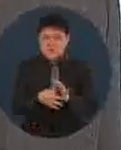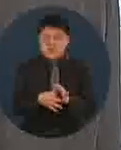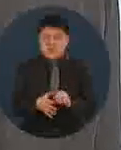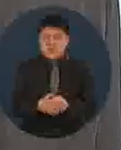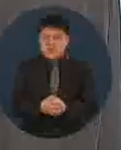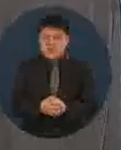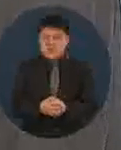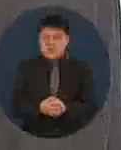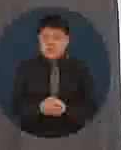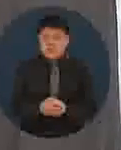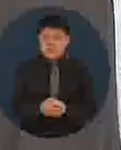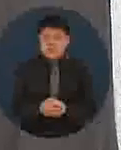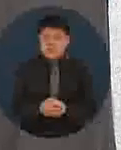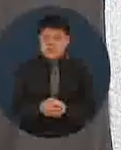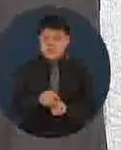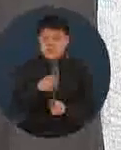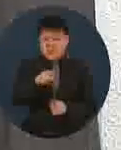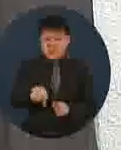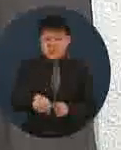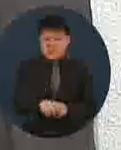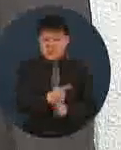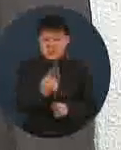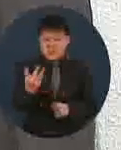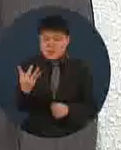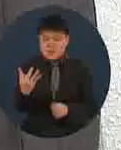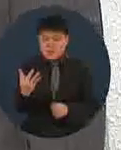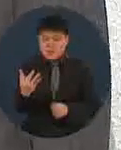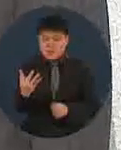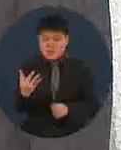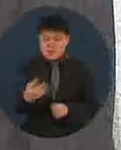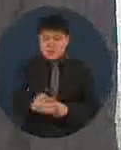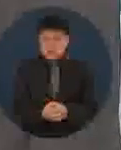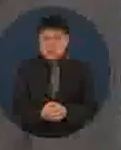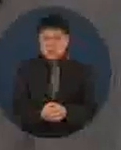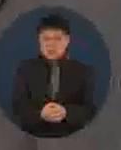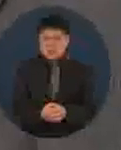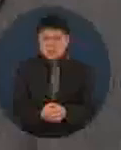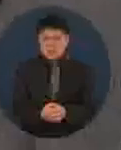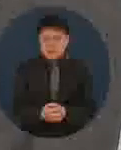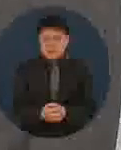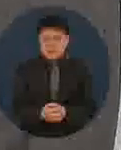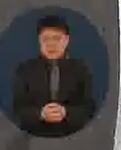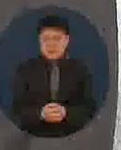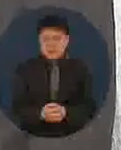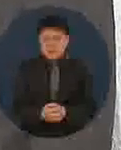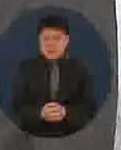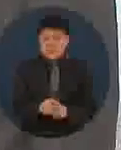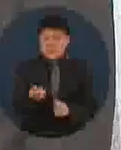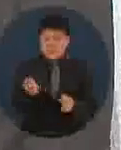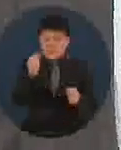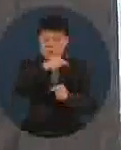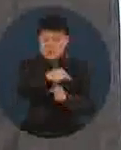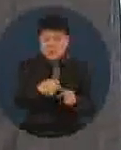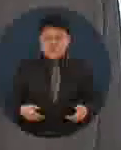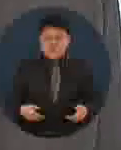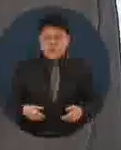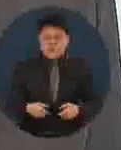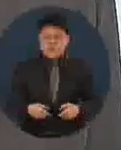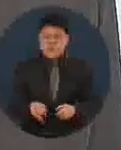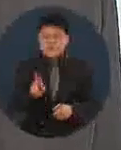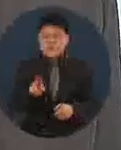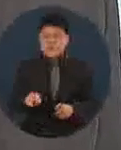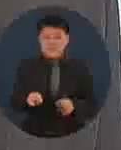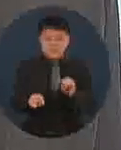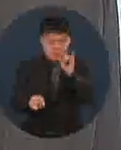이어서 넉점을 네. 잡게 지금 된다면? 같은 경우에 비교해드리면 여기를 치중을 해야 되는데, 네. 이어서 이걸 들어와야 되는데, 갖다 붙이는